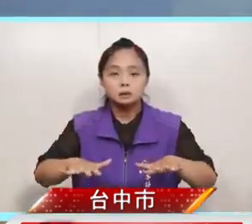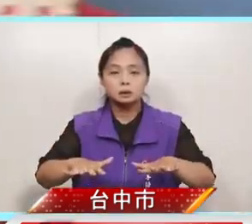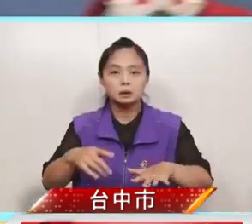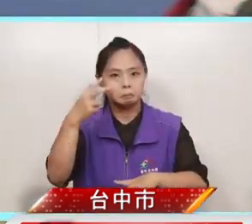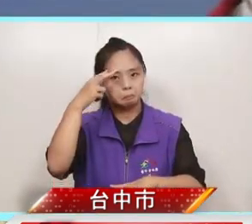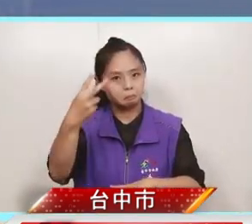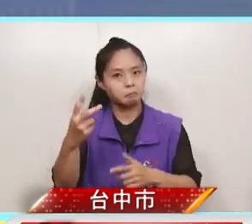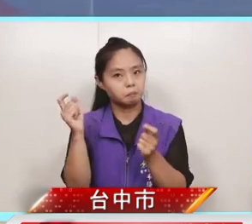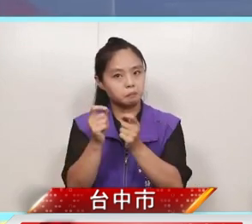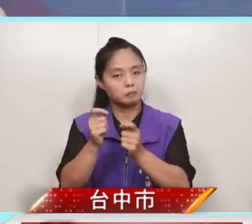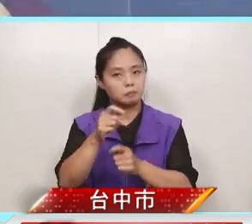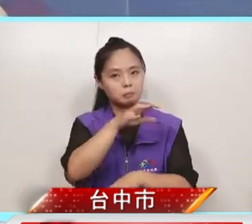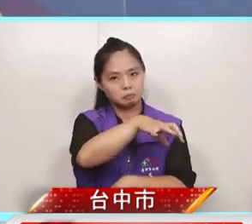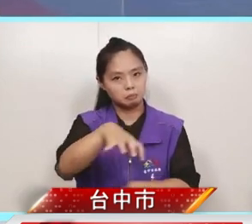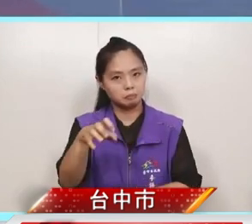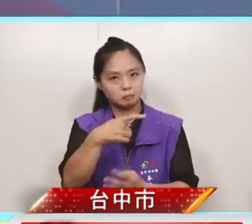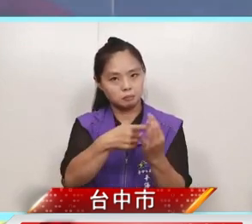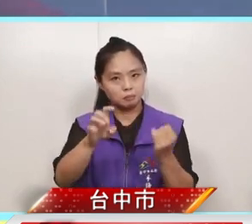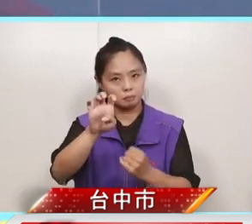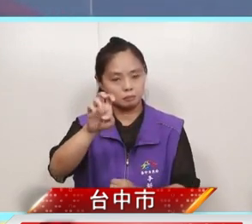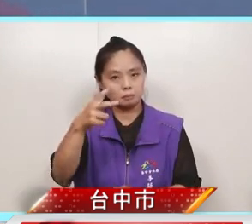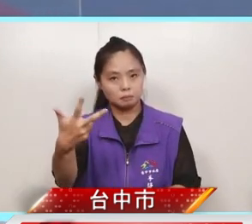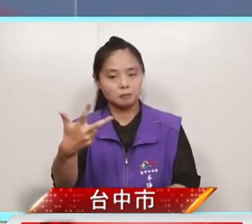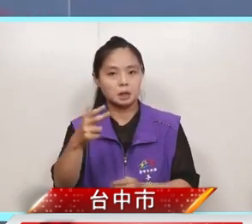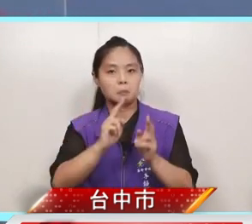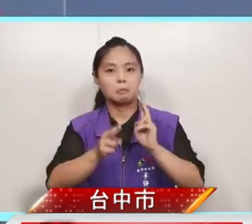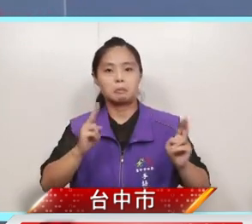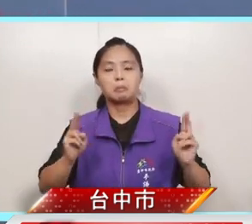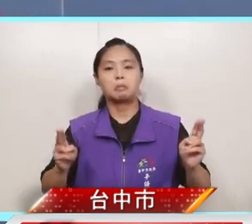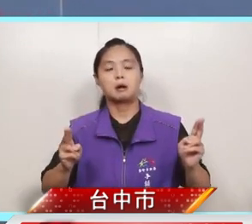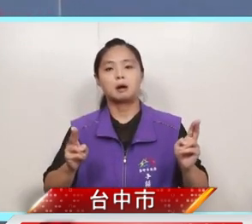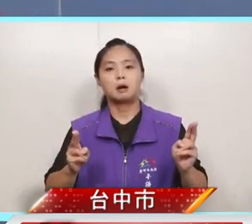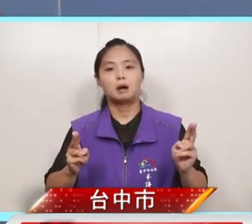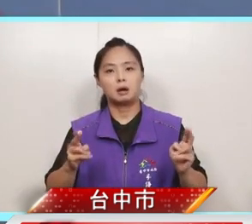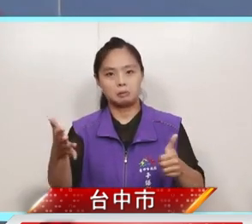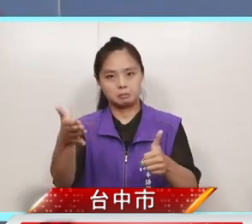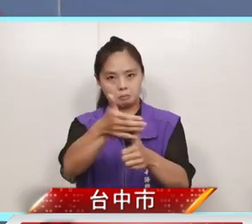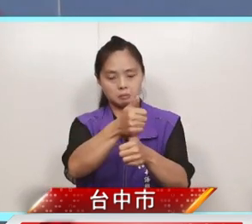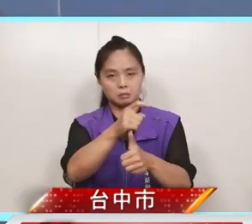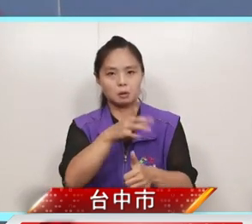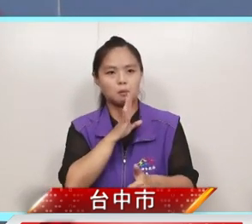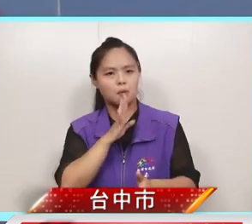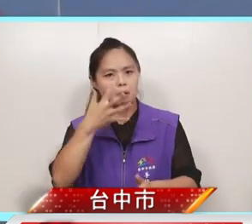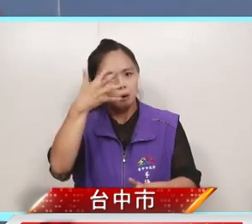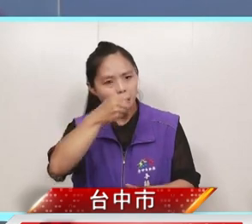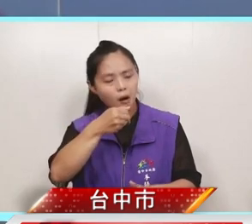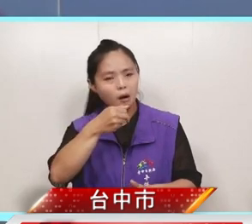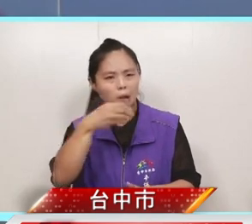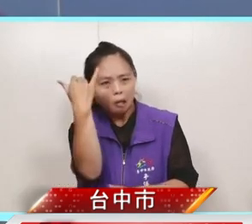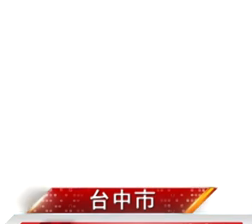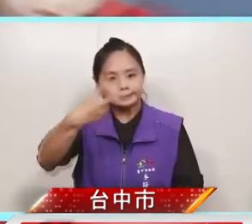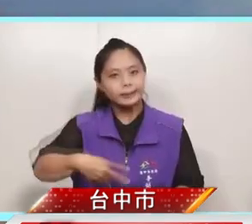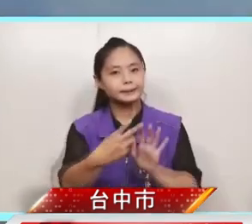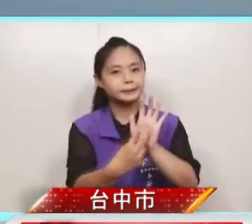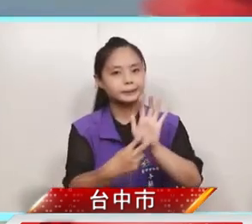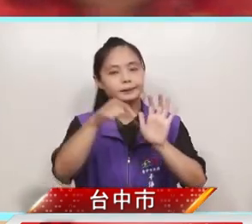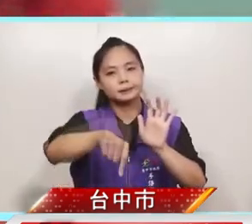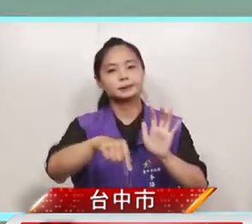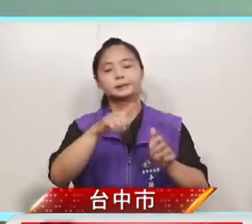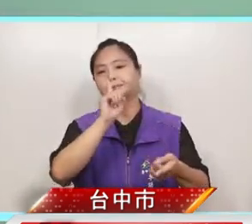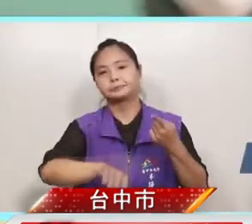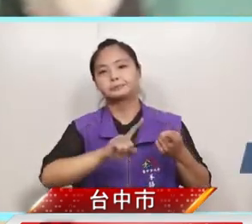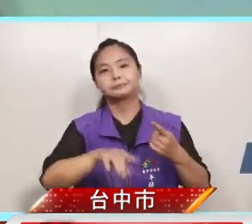天47个快打站的指挥官没有跟我回报有这个。长辈因为热晕送医的哈， 这是不实的